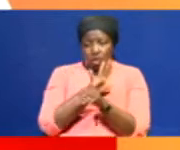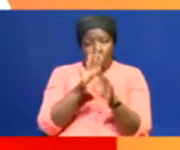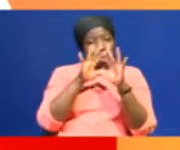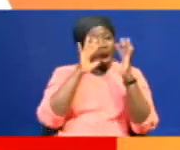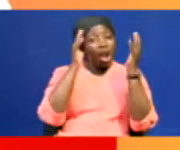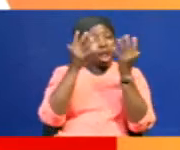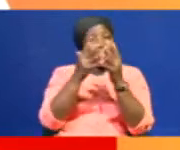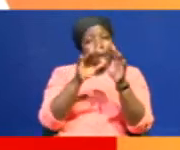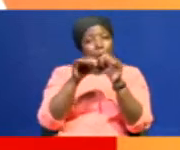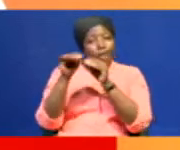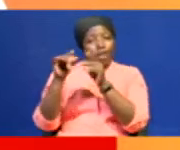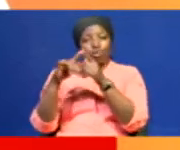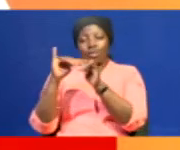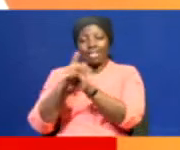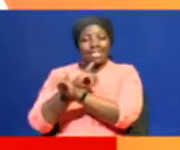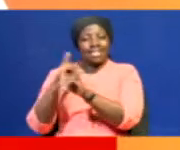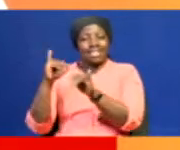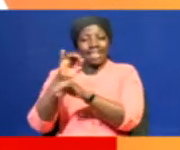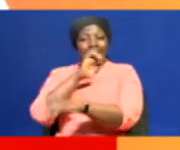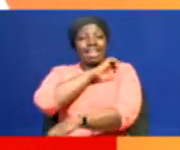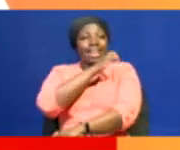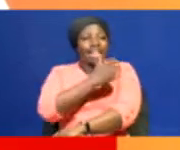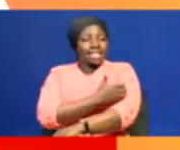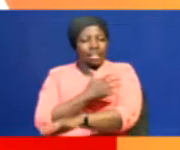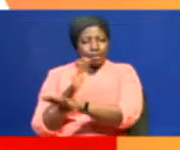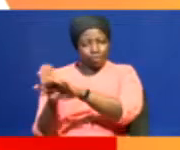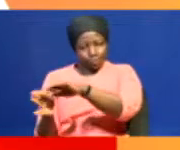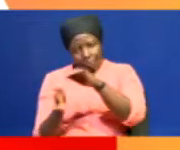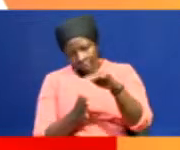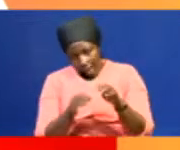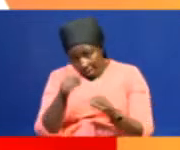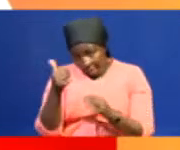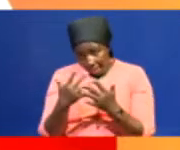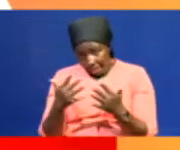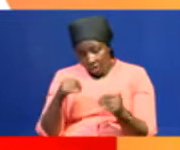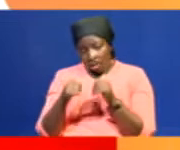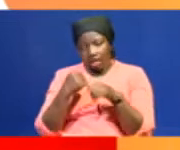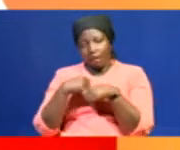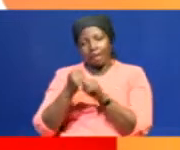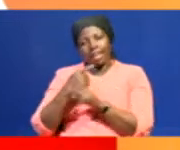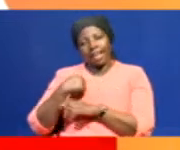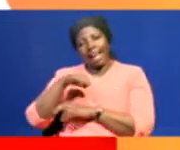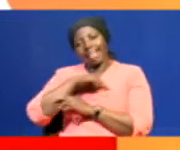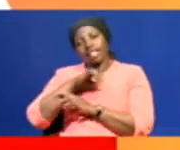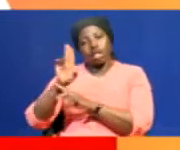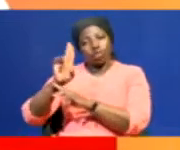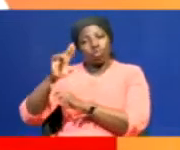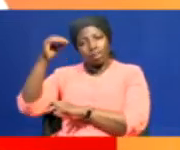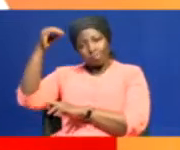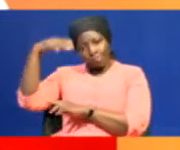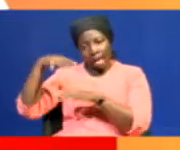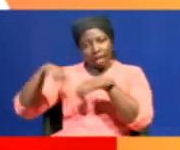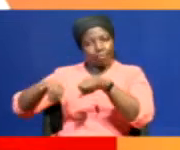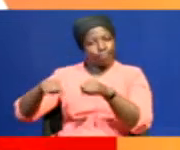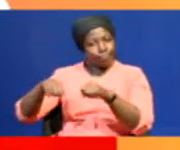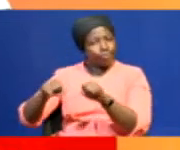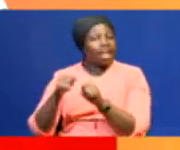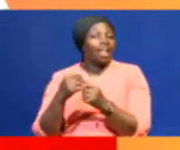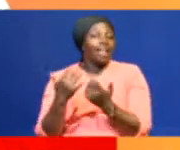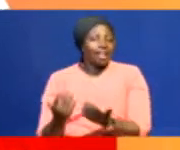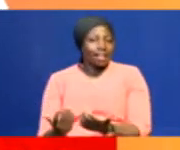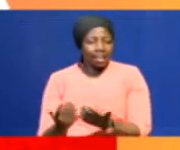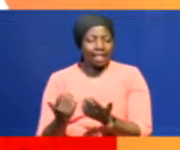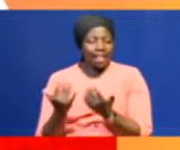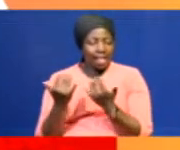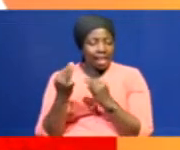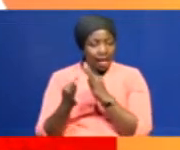energy. Jambo lingine ambalo linafanya pia sisi tuweze kuingia katika hizo pikipiki za mafuta ambazo zinatumia mafuta ni kwamba ukiangalia sasa